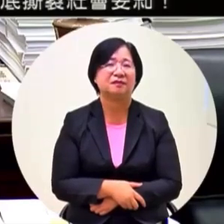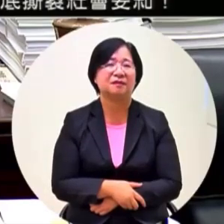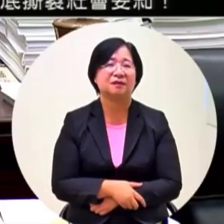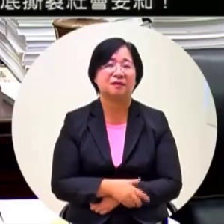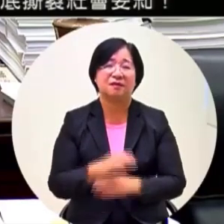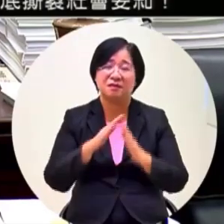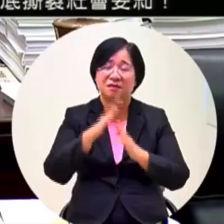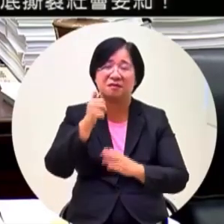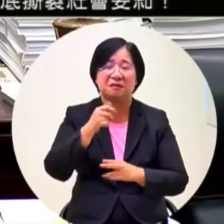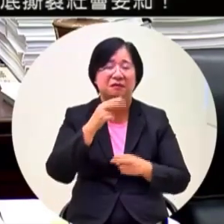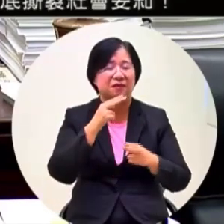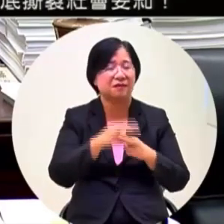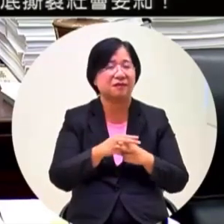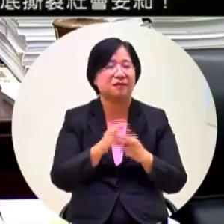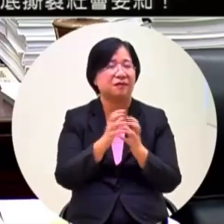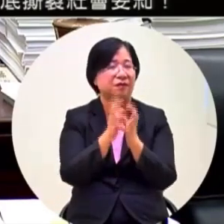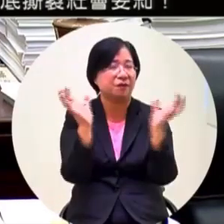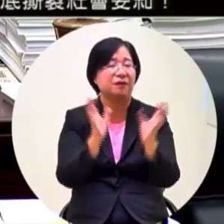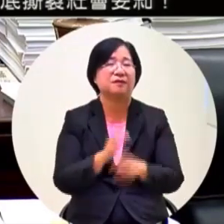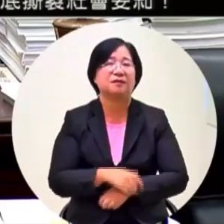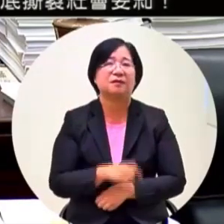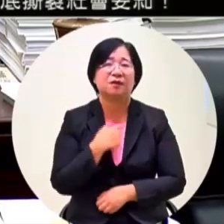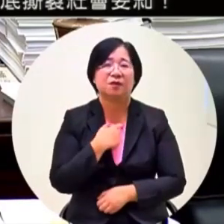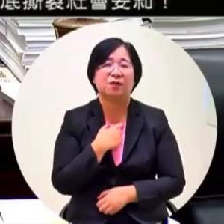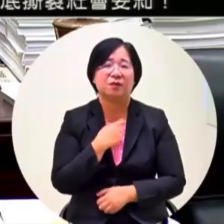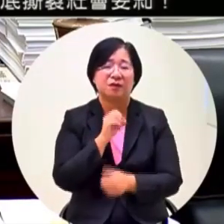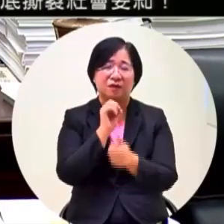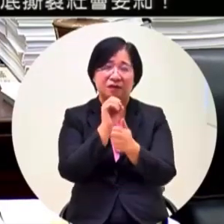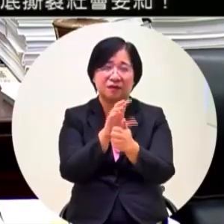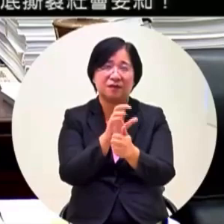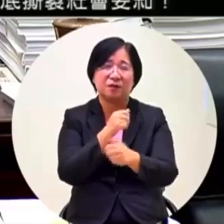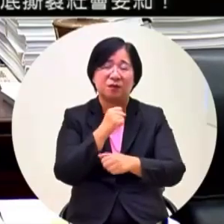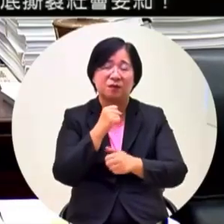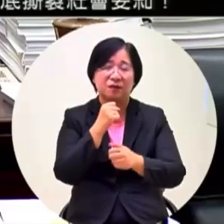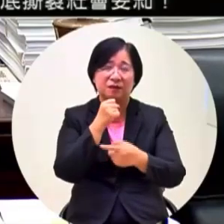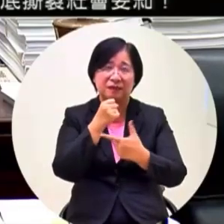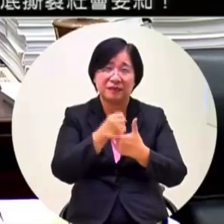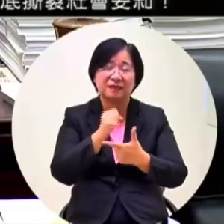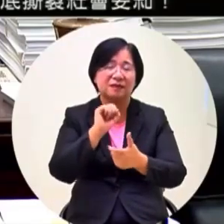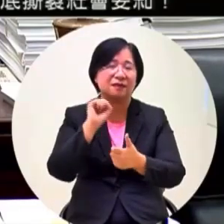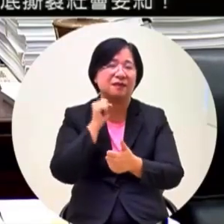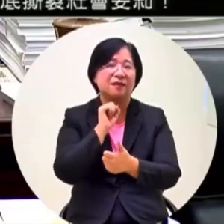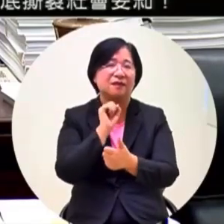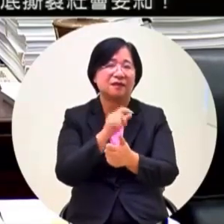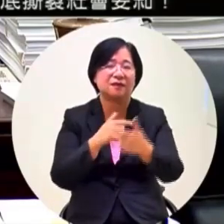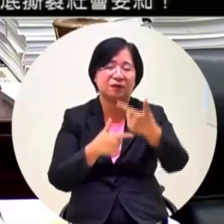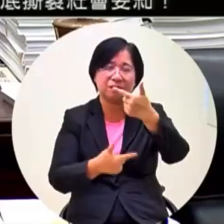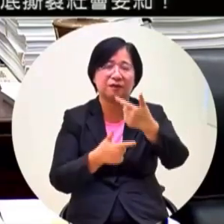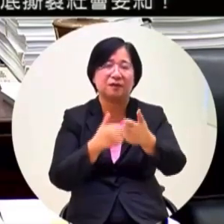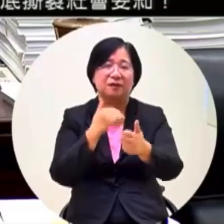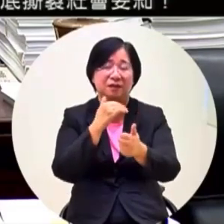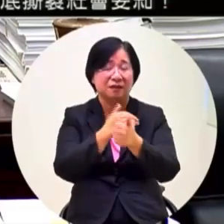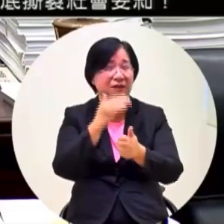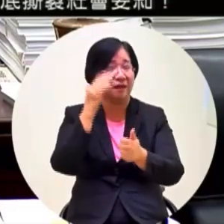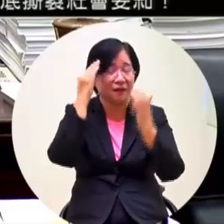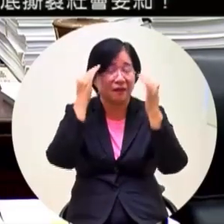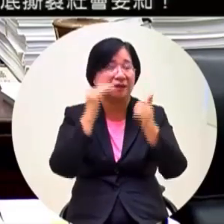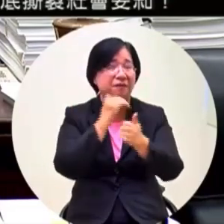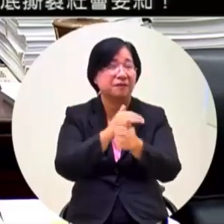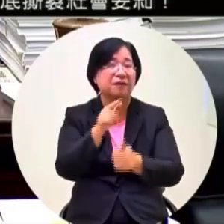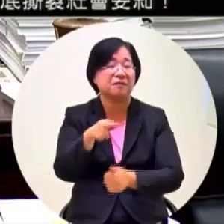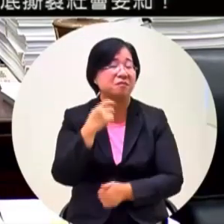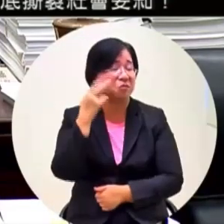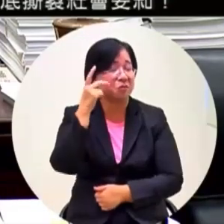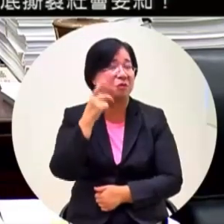被瓦解了。本席来建议你啊，面对6月6日罢免案，市长，你认为结果会如何呢？本